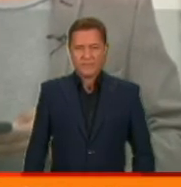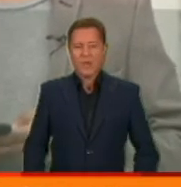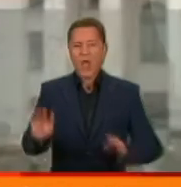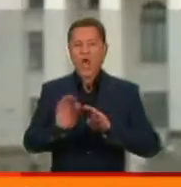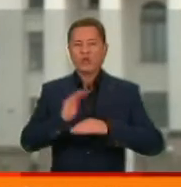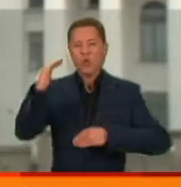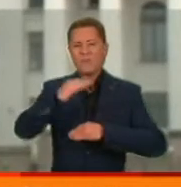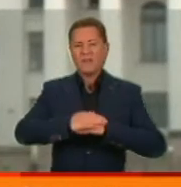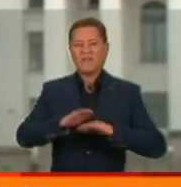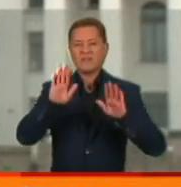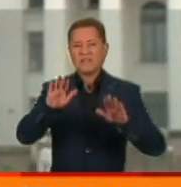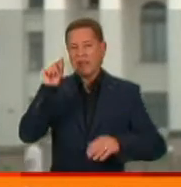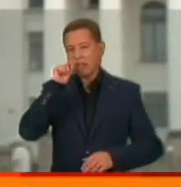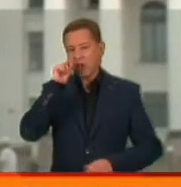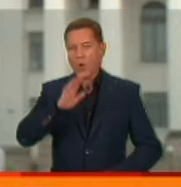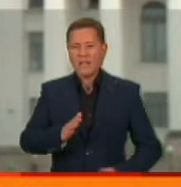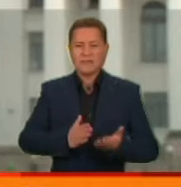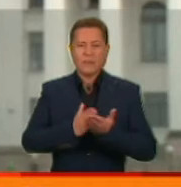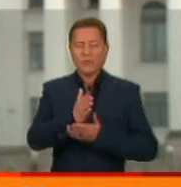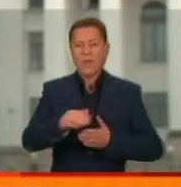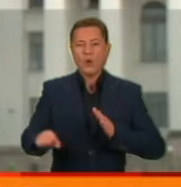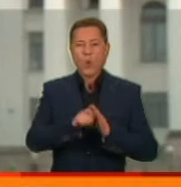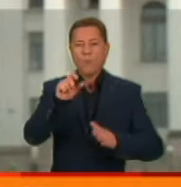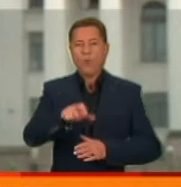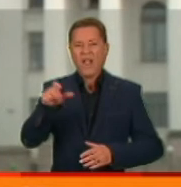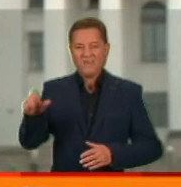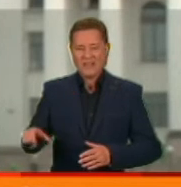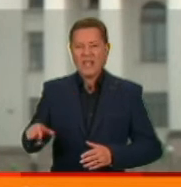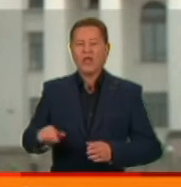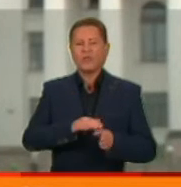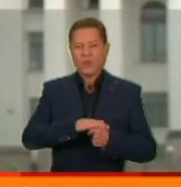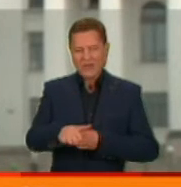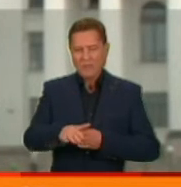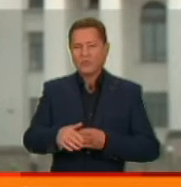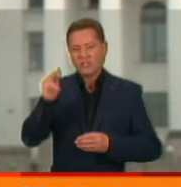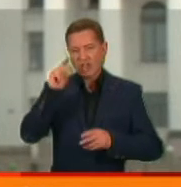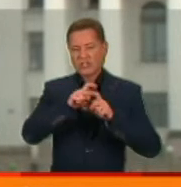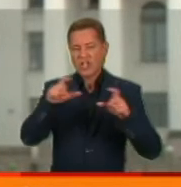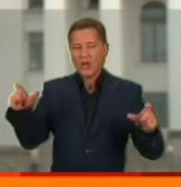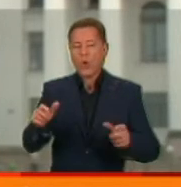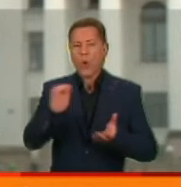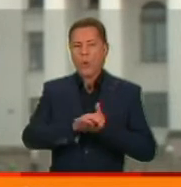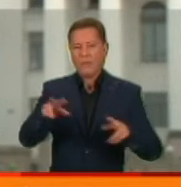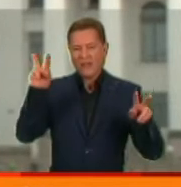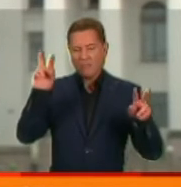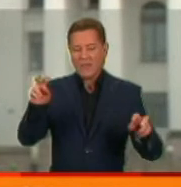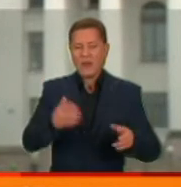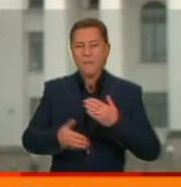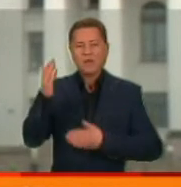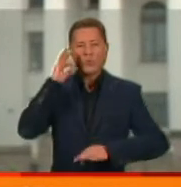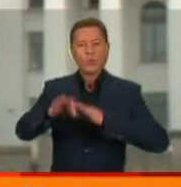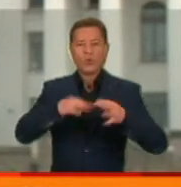Віта, добрий вечір. Тільки на Луганському напрямку бойовики дотримуються так званого шкільного перемир'я минулої доби. Там не